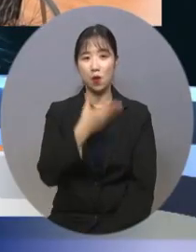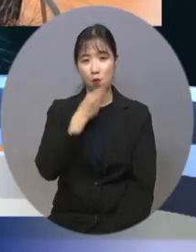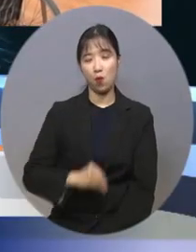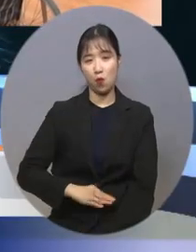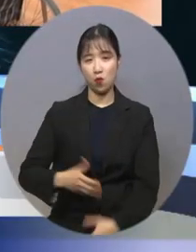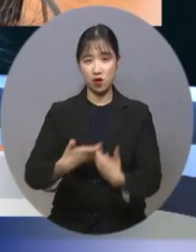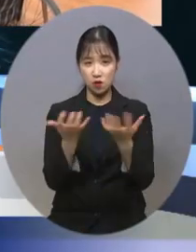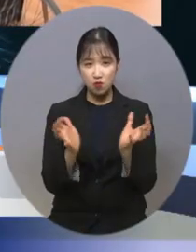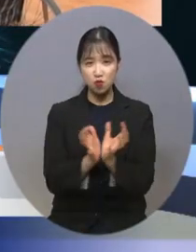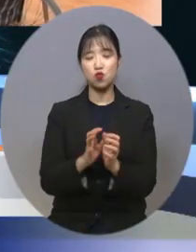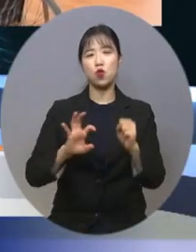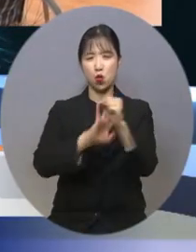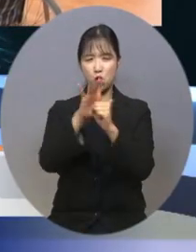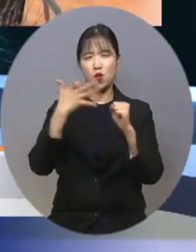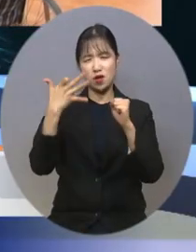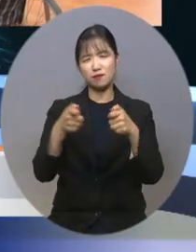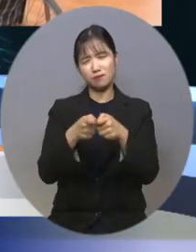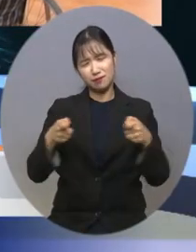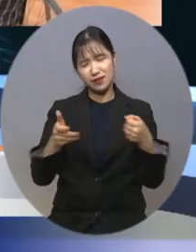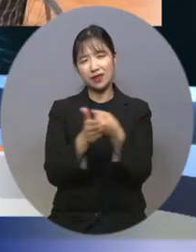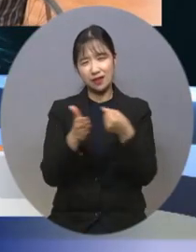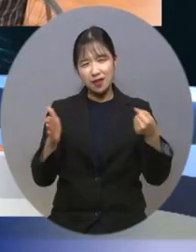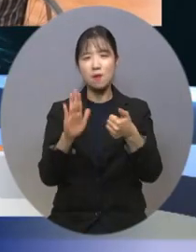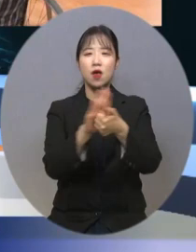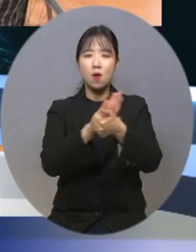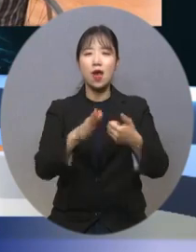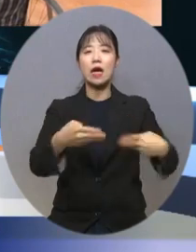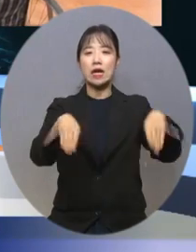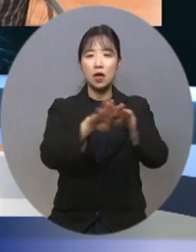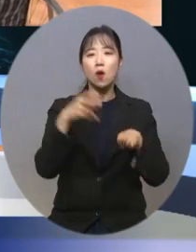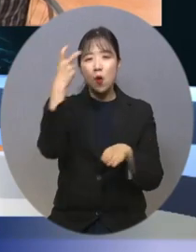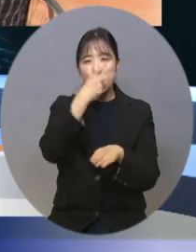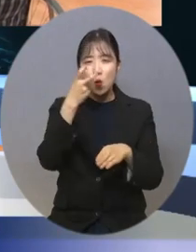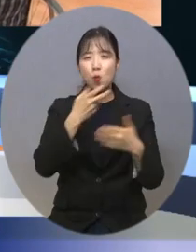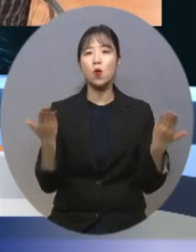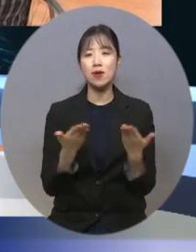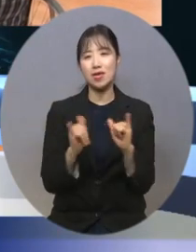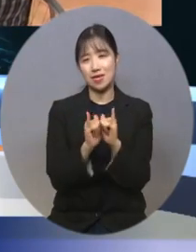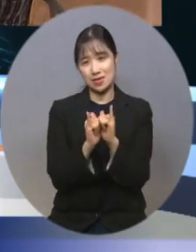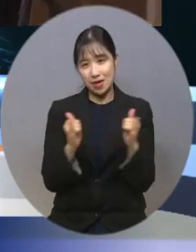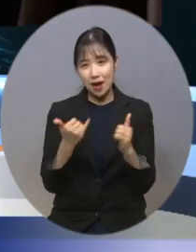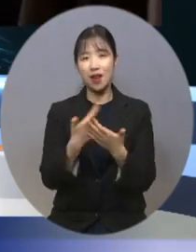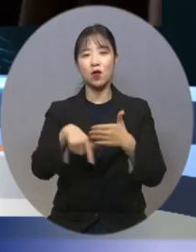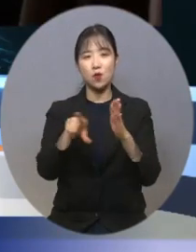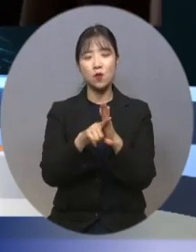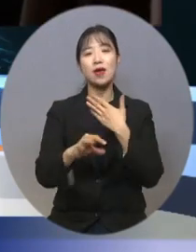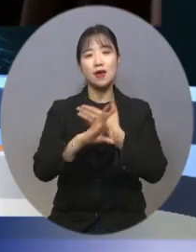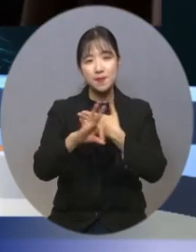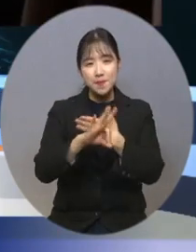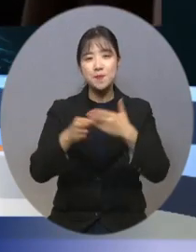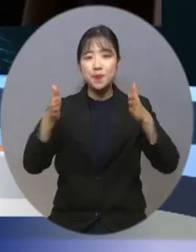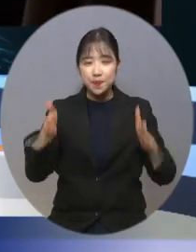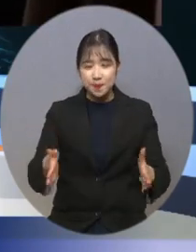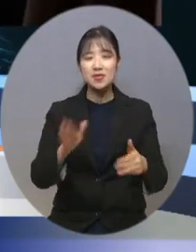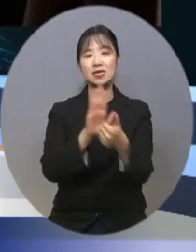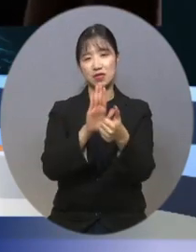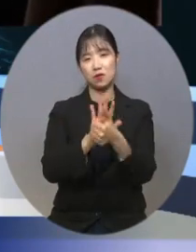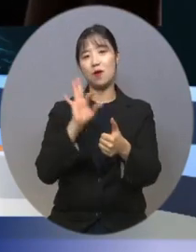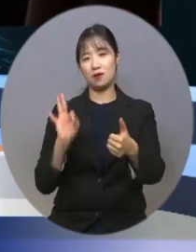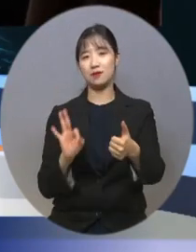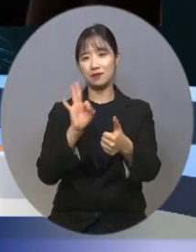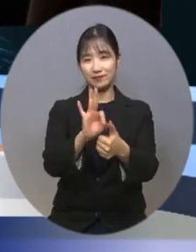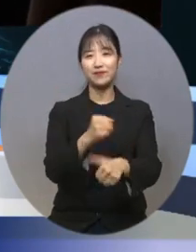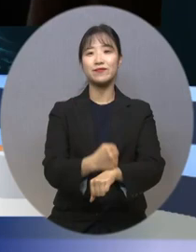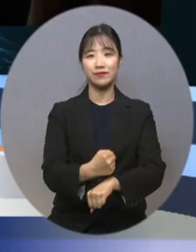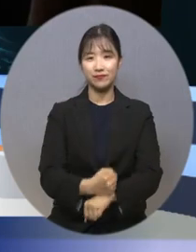보건복지부가 코로나19 장기화로 힘든 장기 요양기관의 돌봄 종사자들을 위해 한시 지원금을 지급합니다.